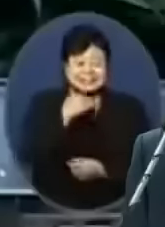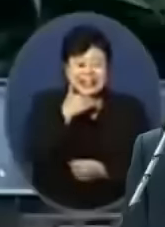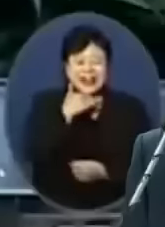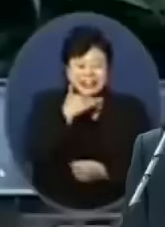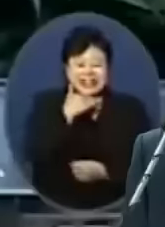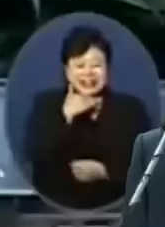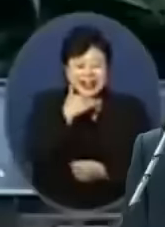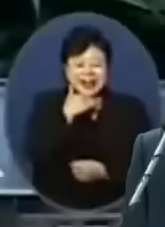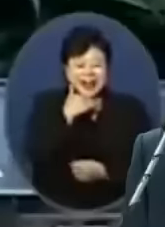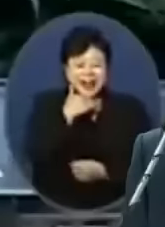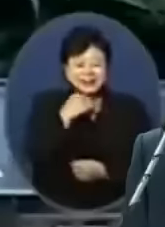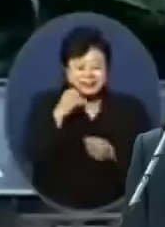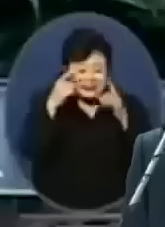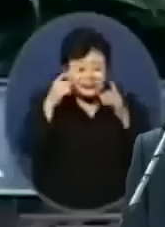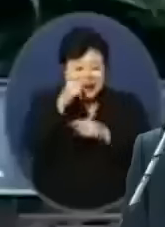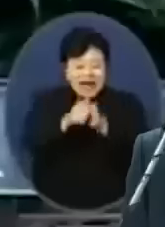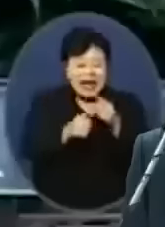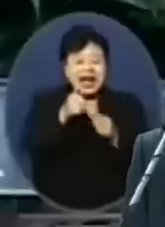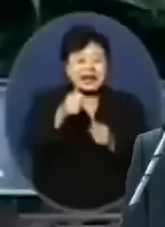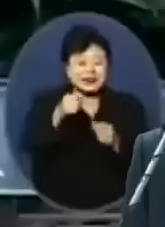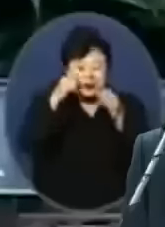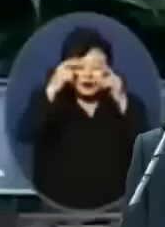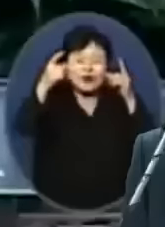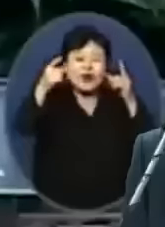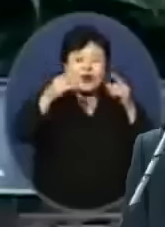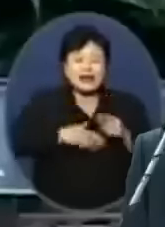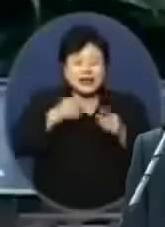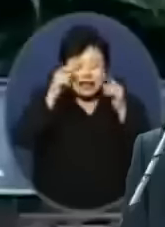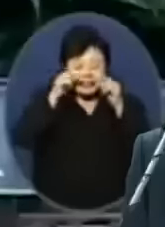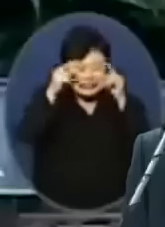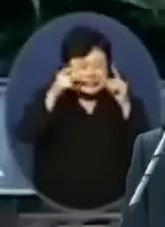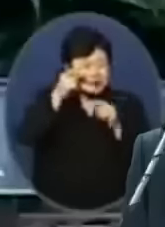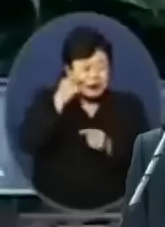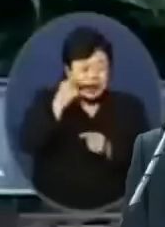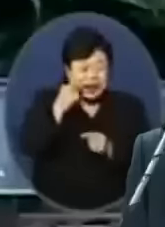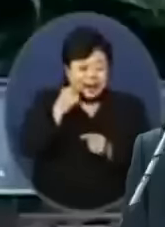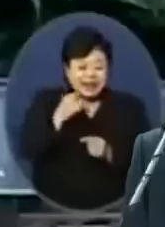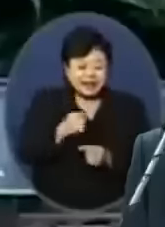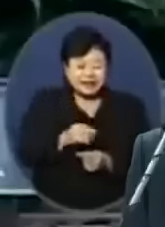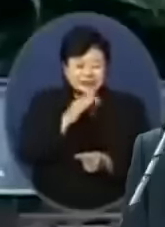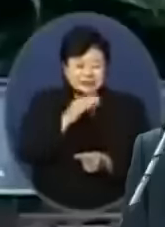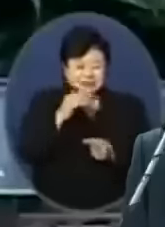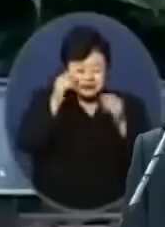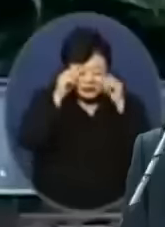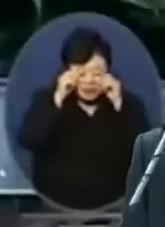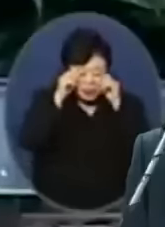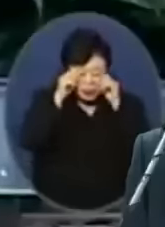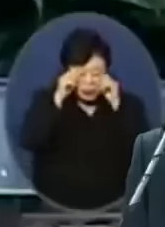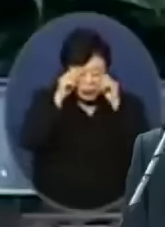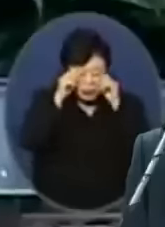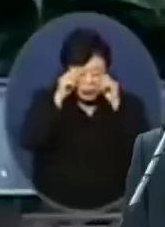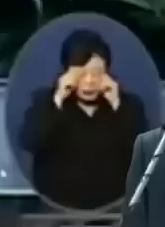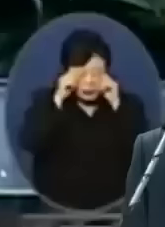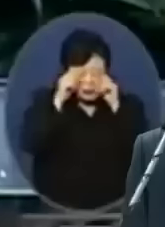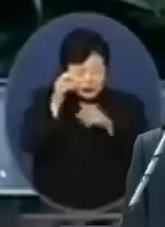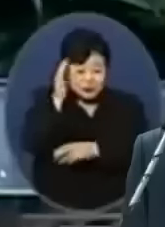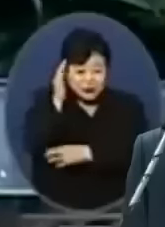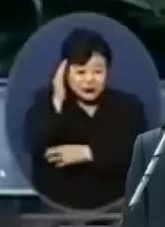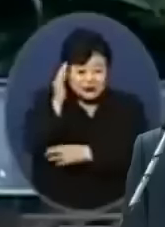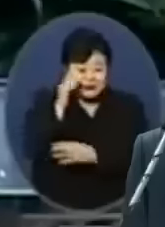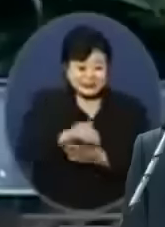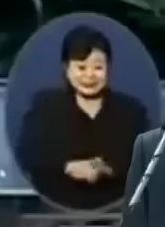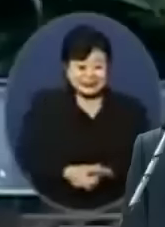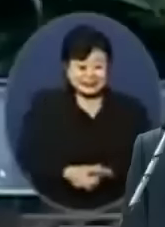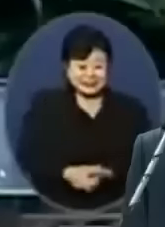기다리십시오. 눈을 띄우는 이는 하나님이 띄워주시지 내가 뜨지 못합니다. 정말로 눈을 딱 감고 설교를